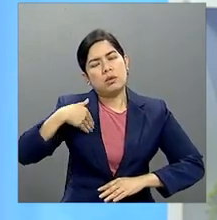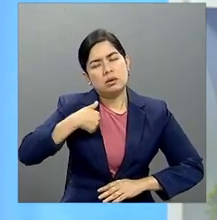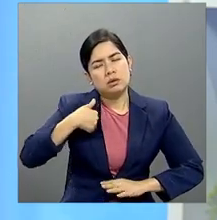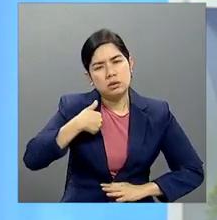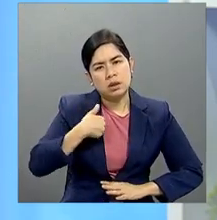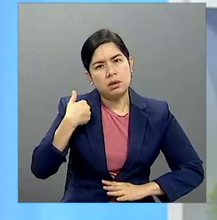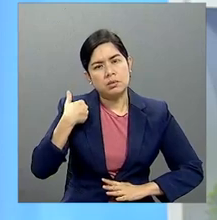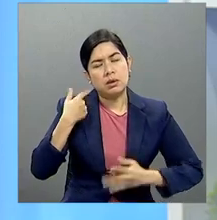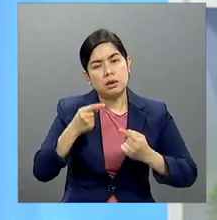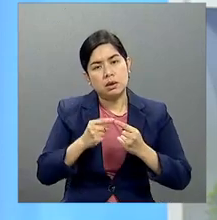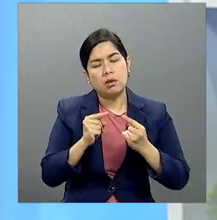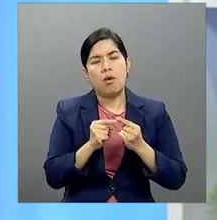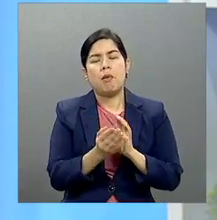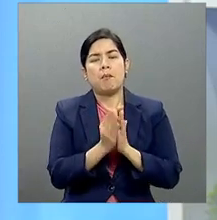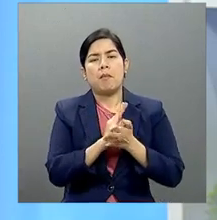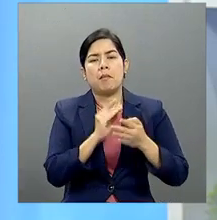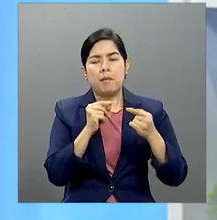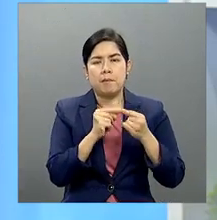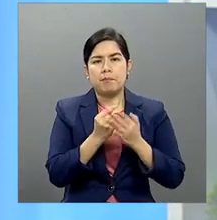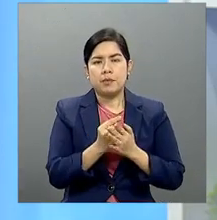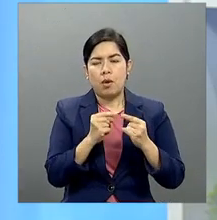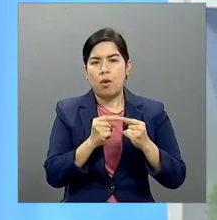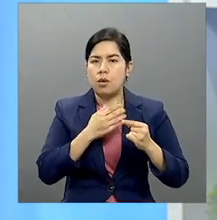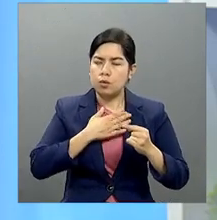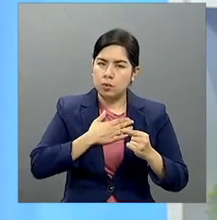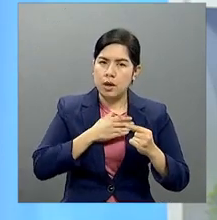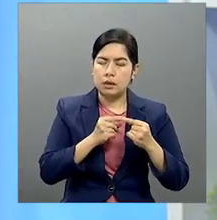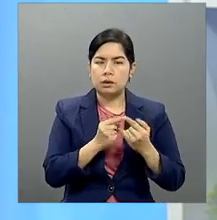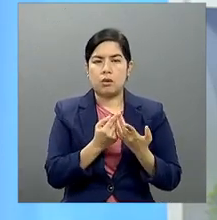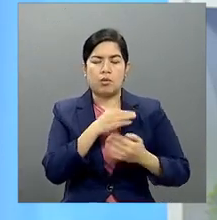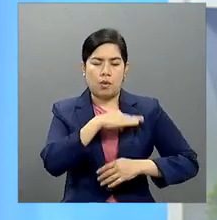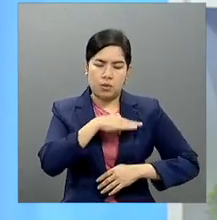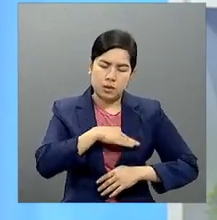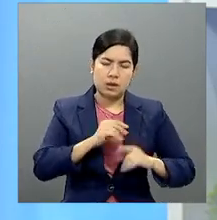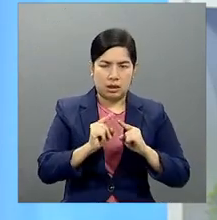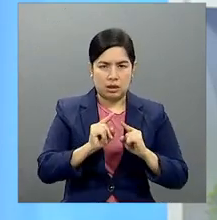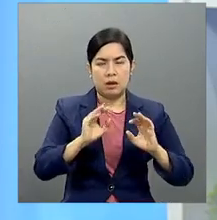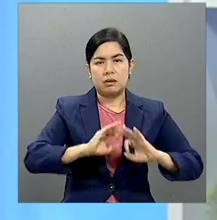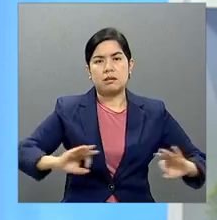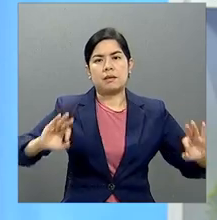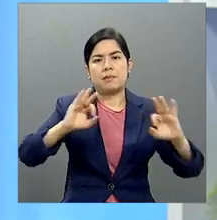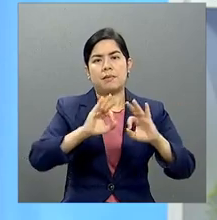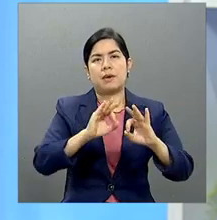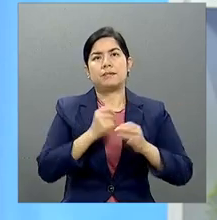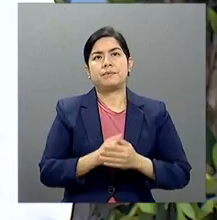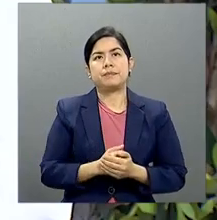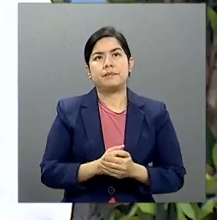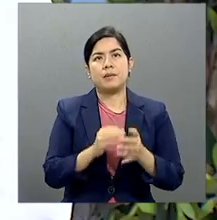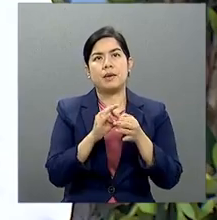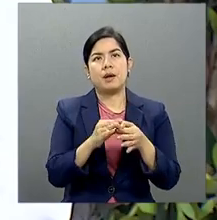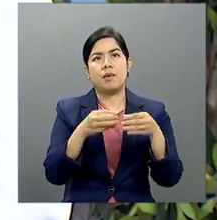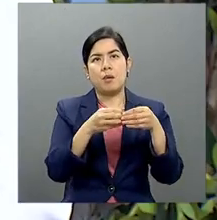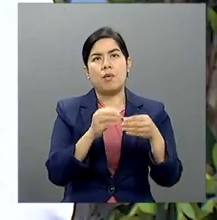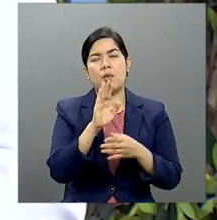รับใจและการปรับตัวเป็นเรื่องสำคัญซึ่งการปรับใจและปรับตัวตรงนี้ค่ะคุณหมอคะเมื่อกี้เห็นมีในส่วนของสหวิชาชีพถูกไหมคะตรงนี้เข